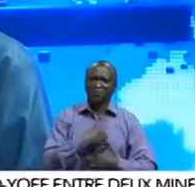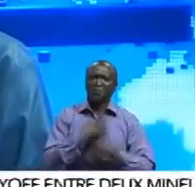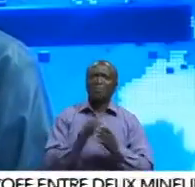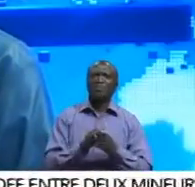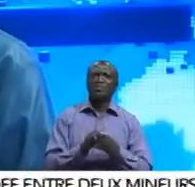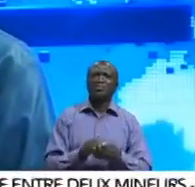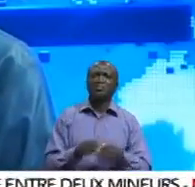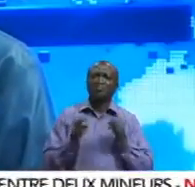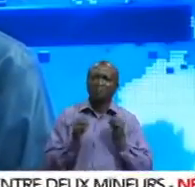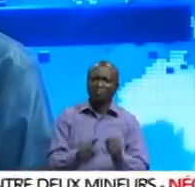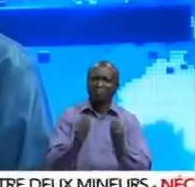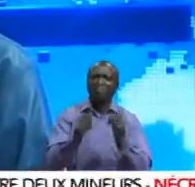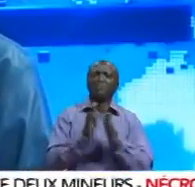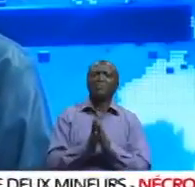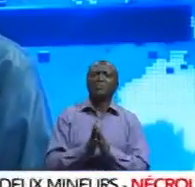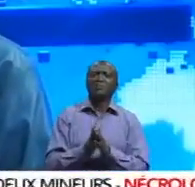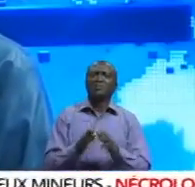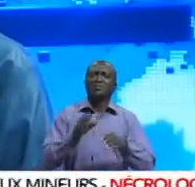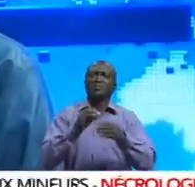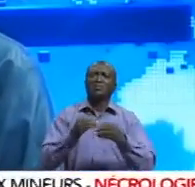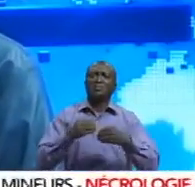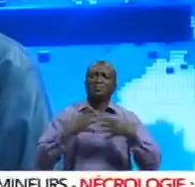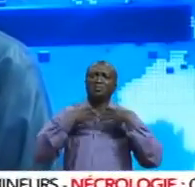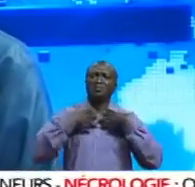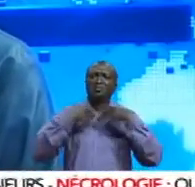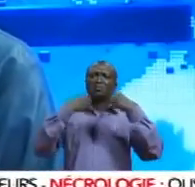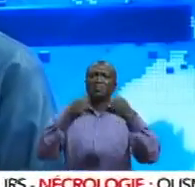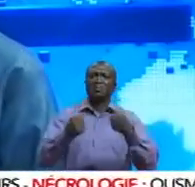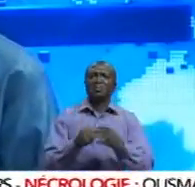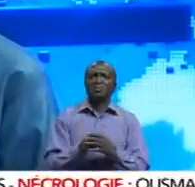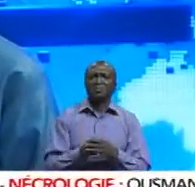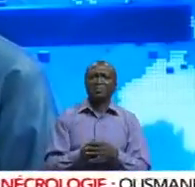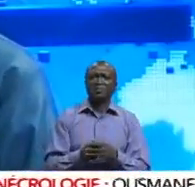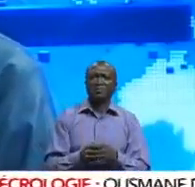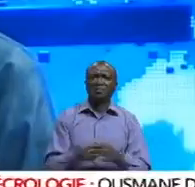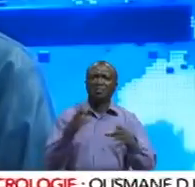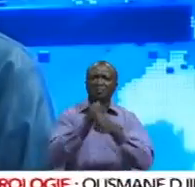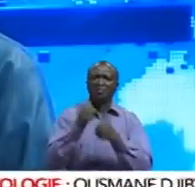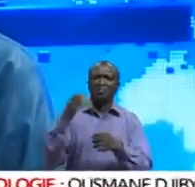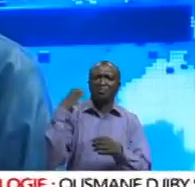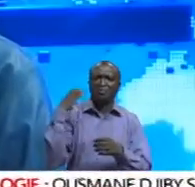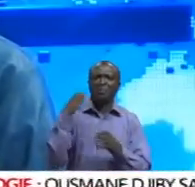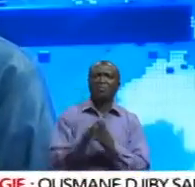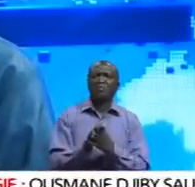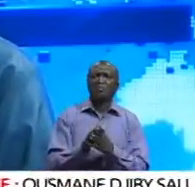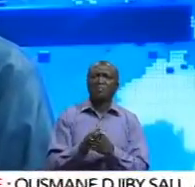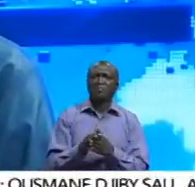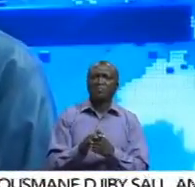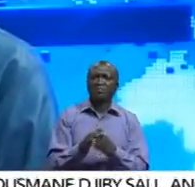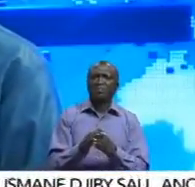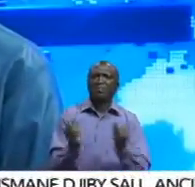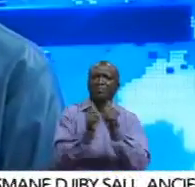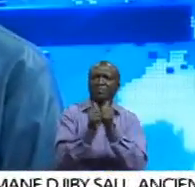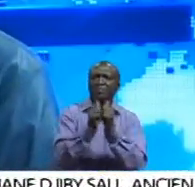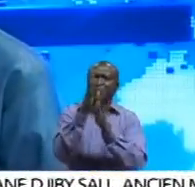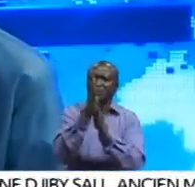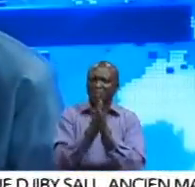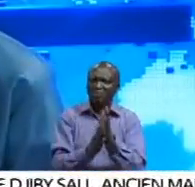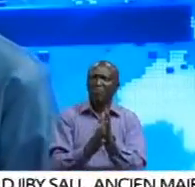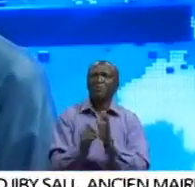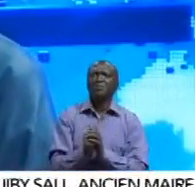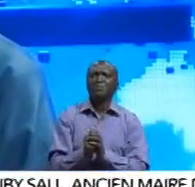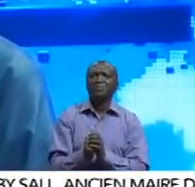dire également qu'on a besoin de de de prendre les choses euh sereinement euh comme l'ont d'ailleurs fait les autorités jusque là qu'